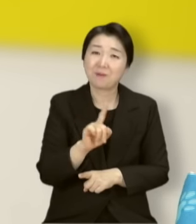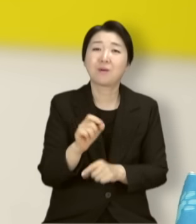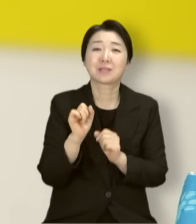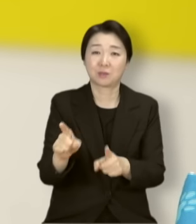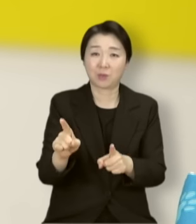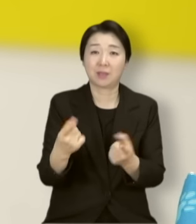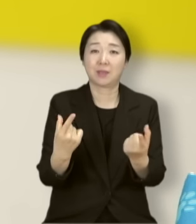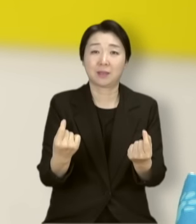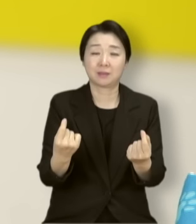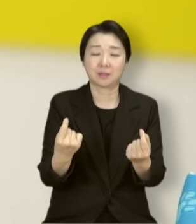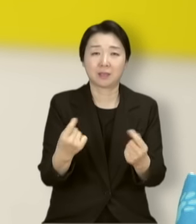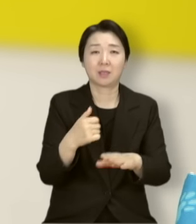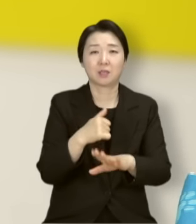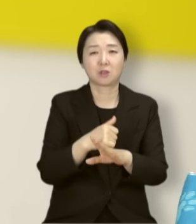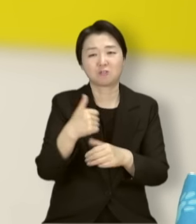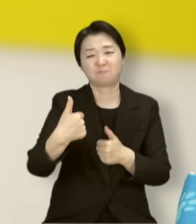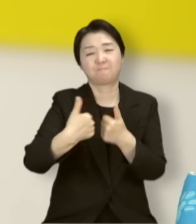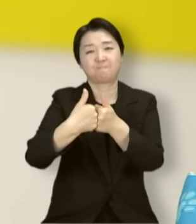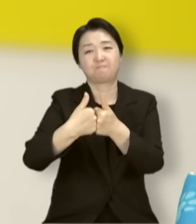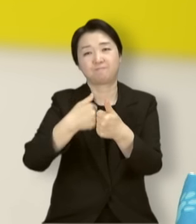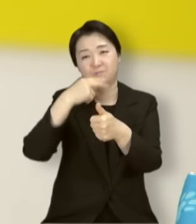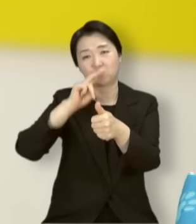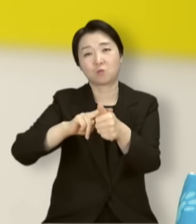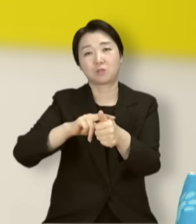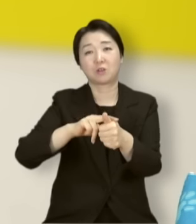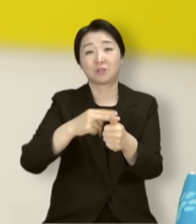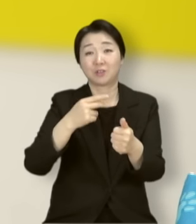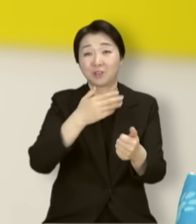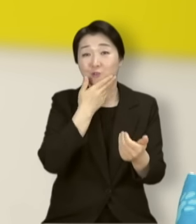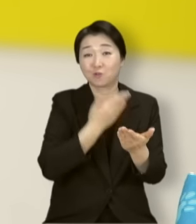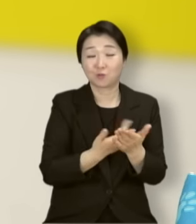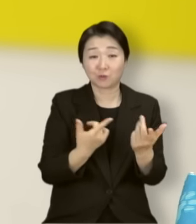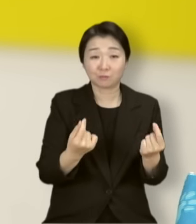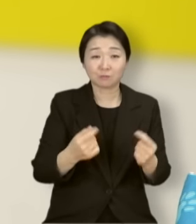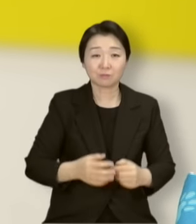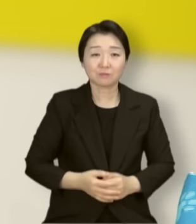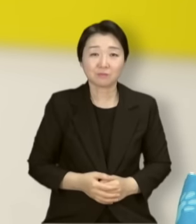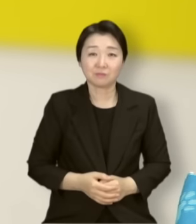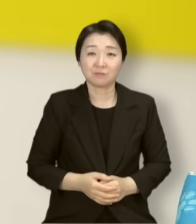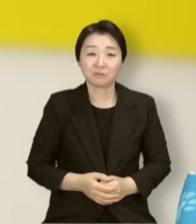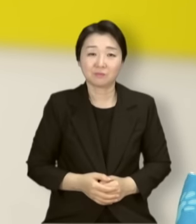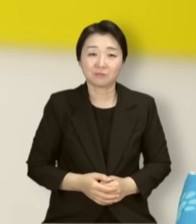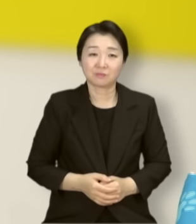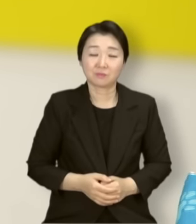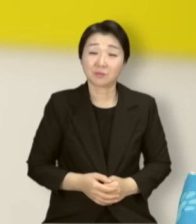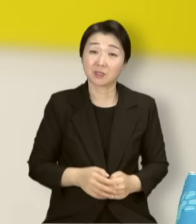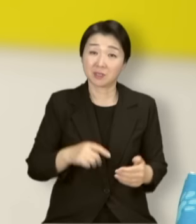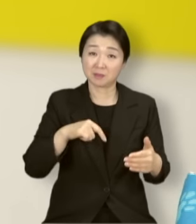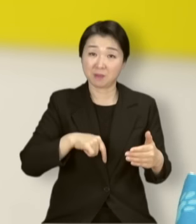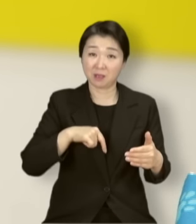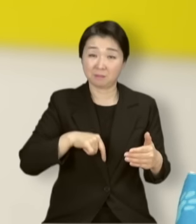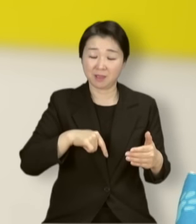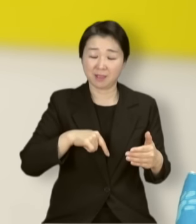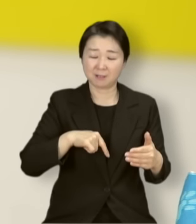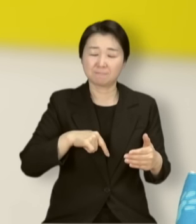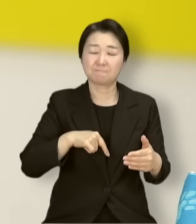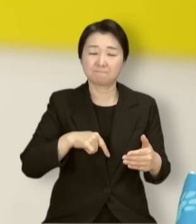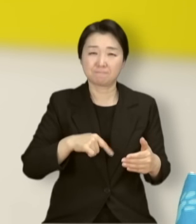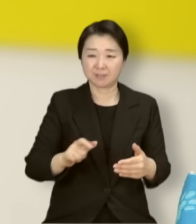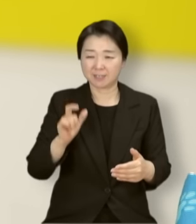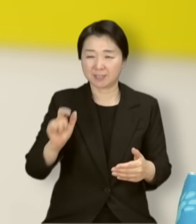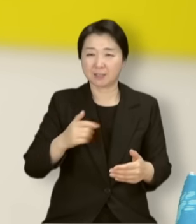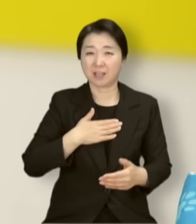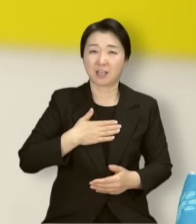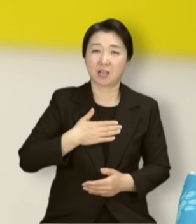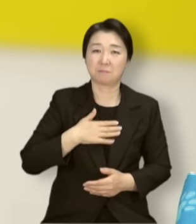그러니까 도전이 굉장히 중요한 것이고 네. 이 속에 굳건한 어떤 감성이라고 그럴까?